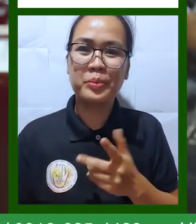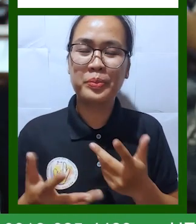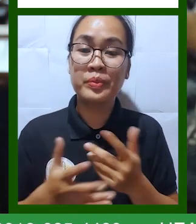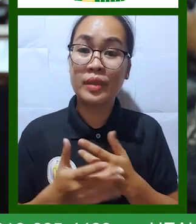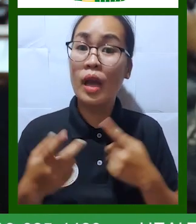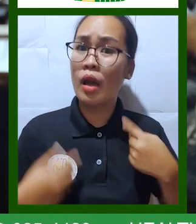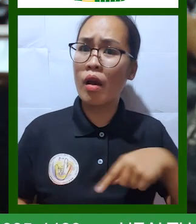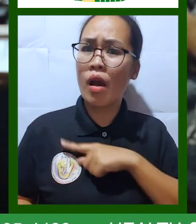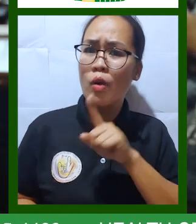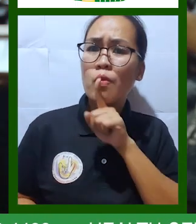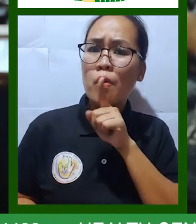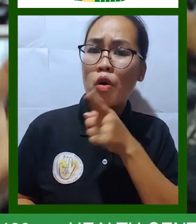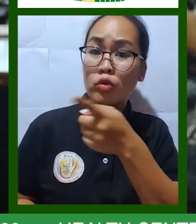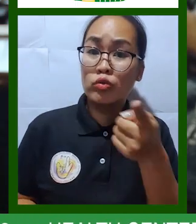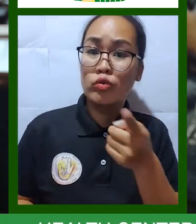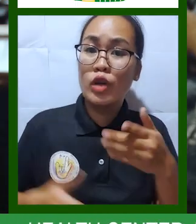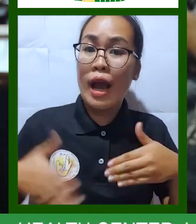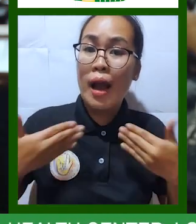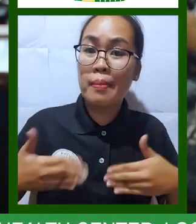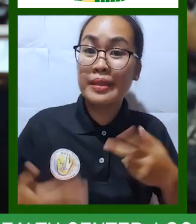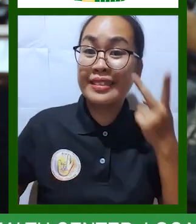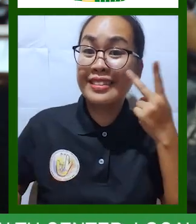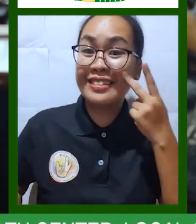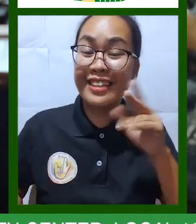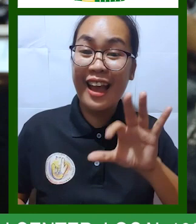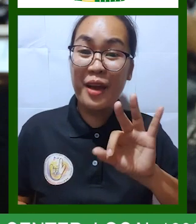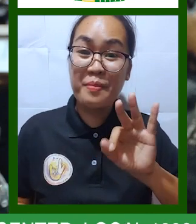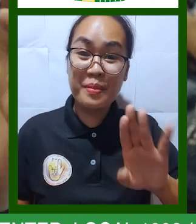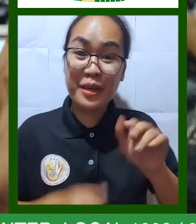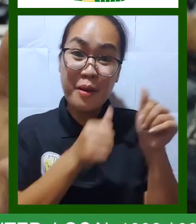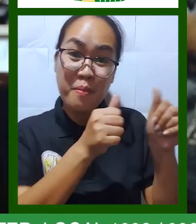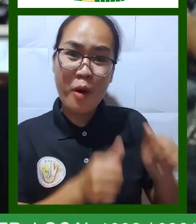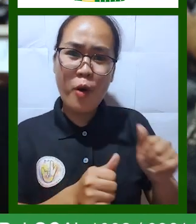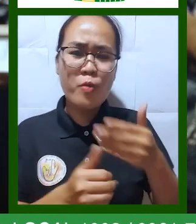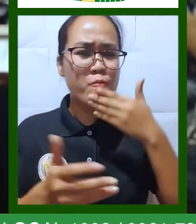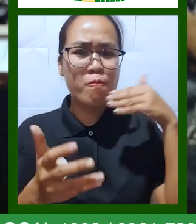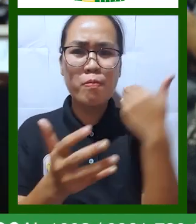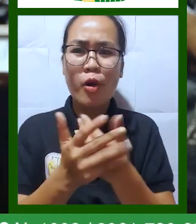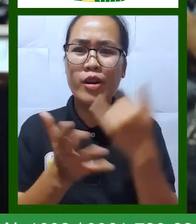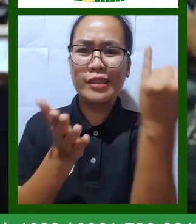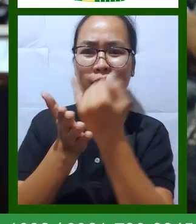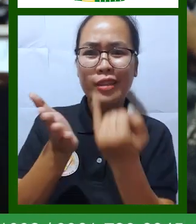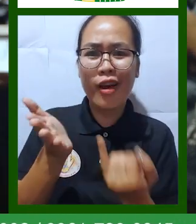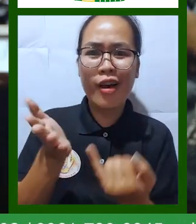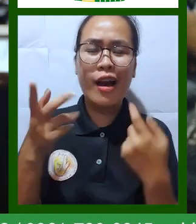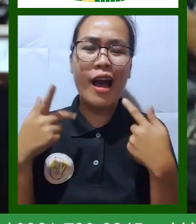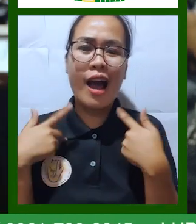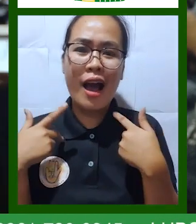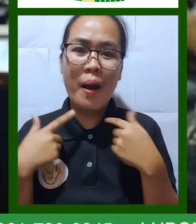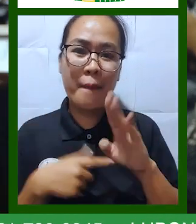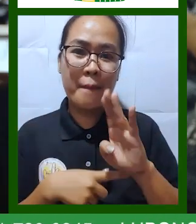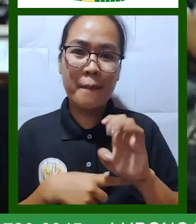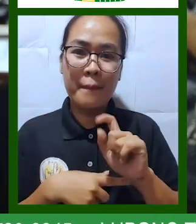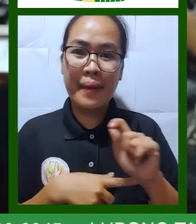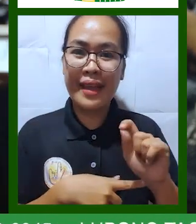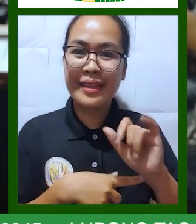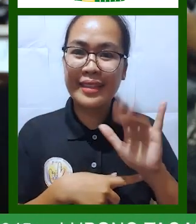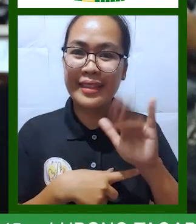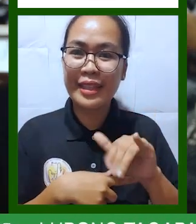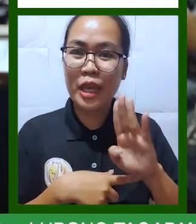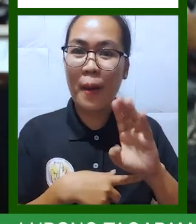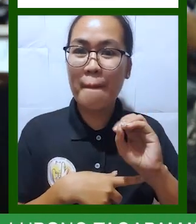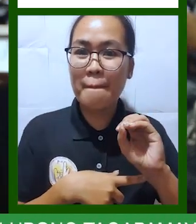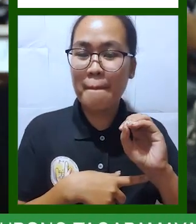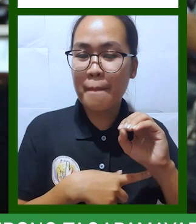So, matutuwa ko kayo, nakita nyo naman ho siguro sa aming mga Facebook post yung kanyang mga artworks na may mga images ni Betty Boop.